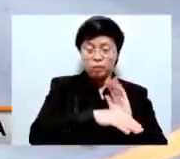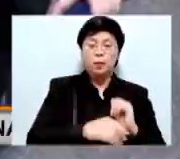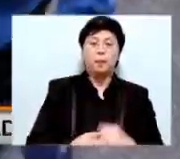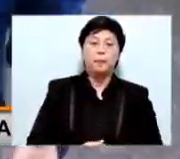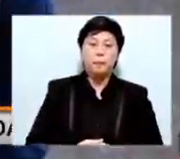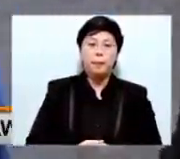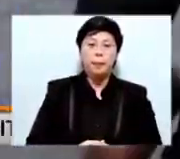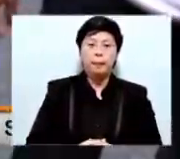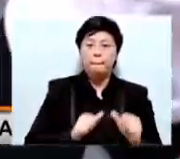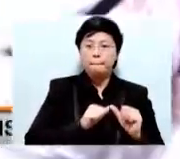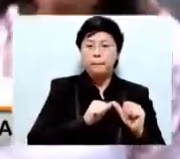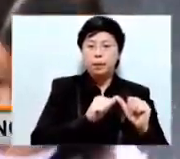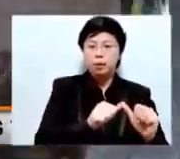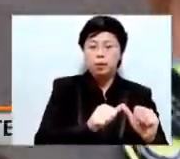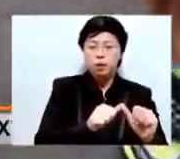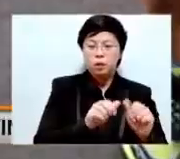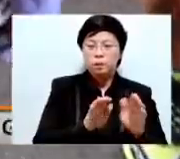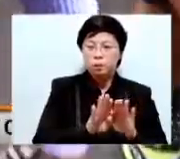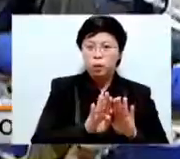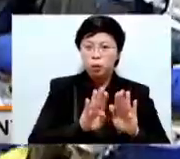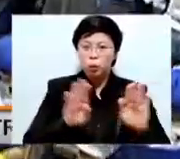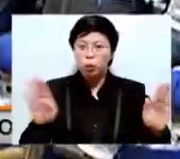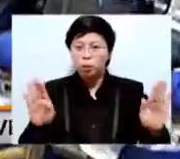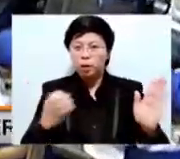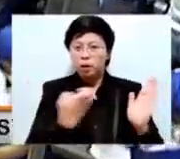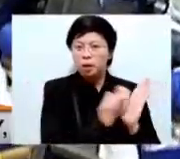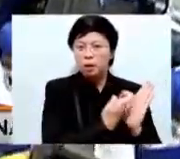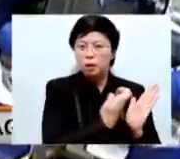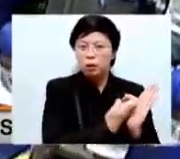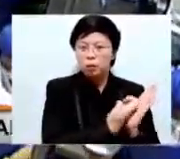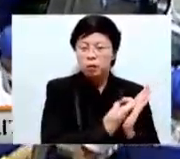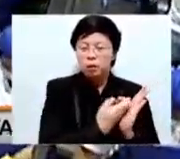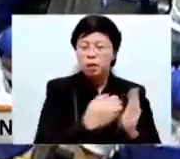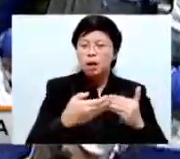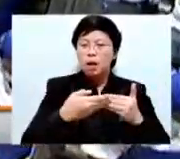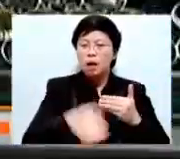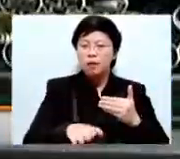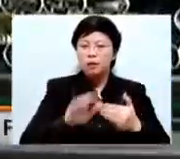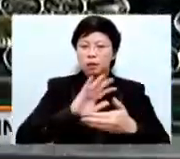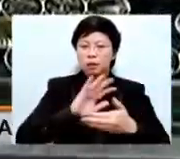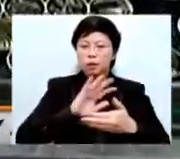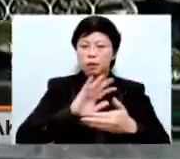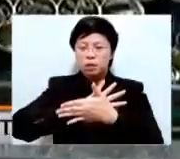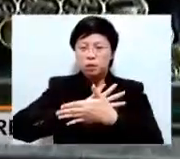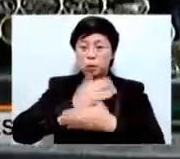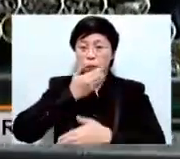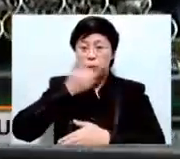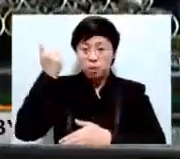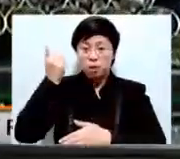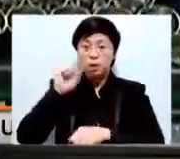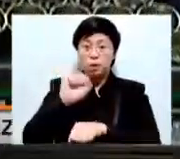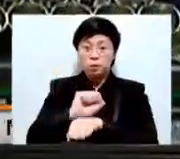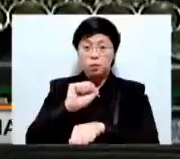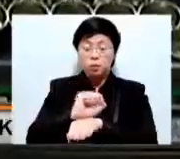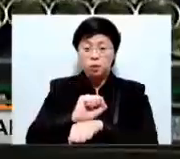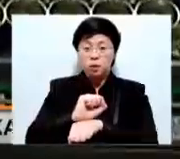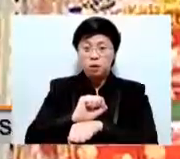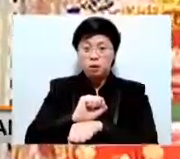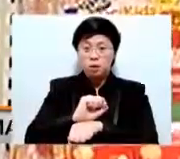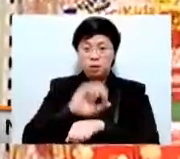ng ekonomiya matapos ang pandemya. Dahil dito ay gumanda ang lagay ng trabaho at kita ng mga